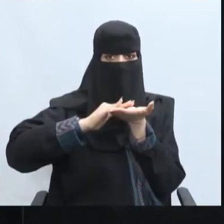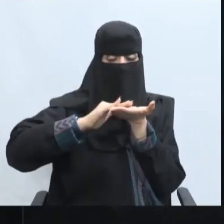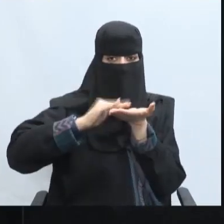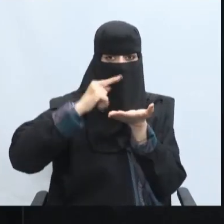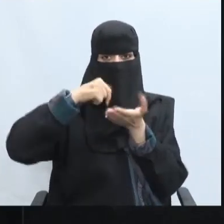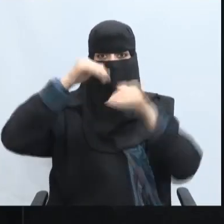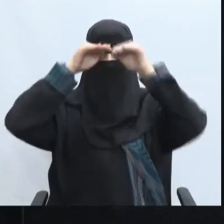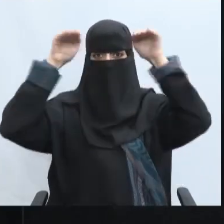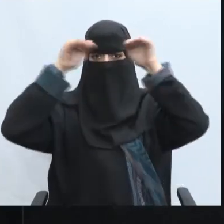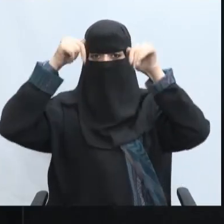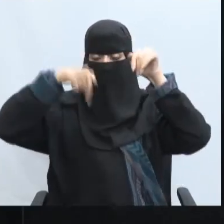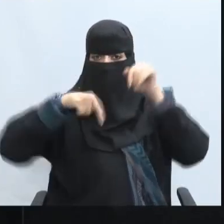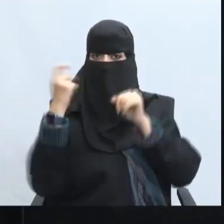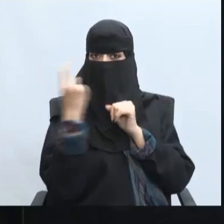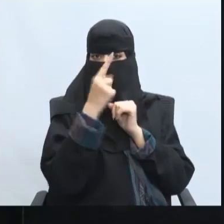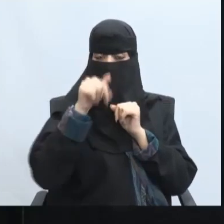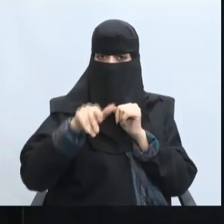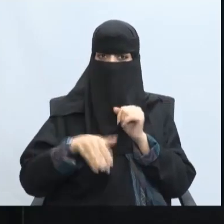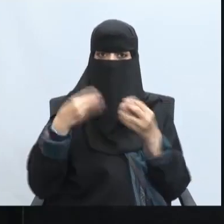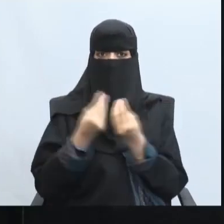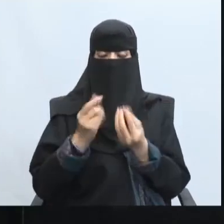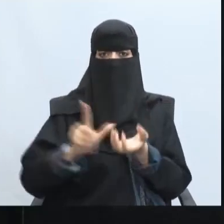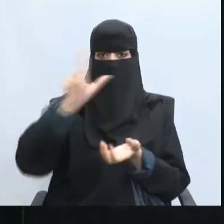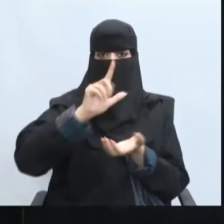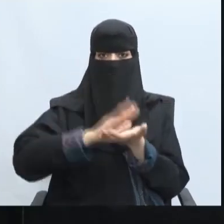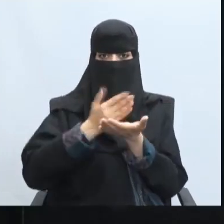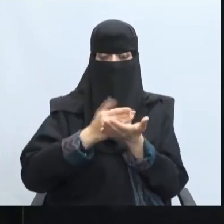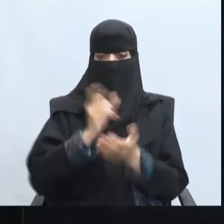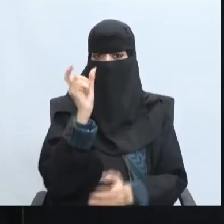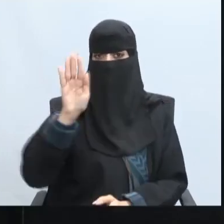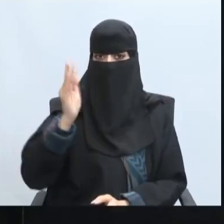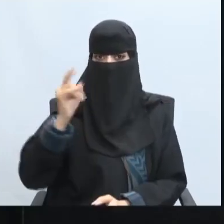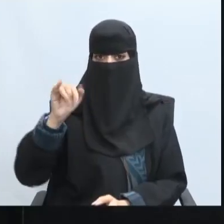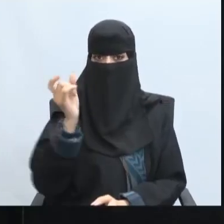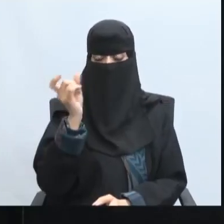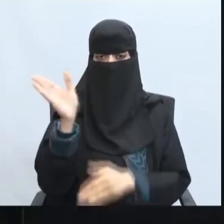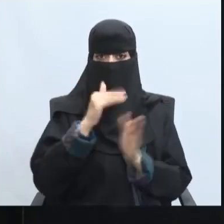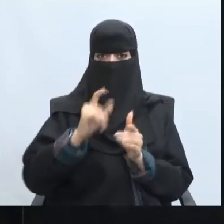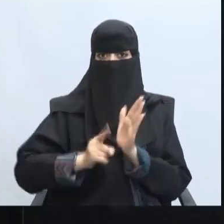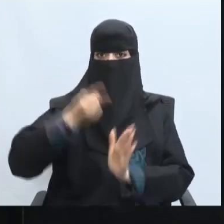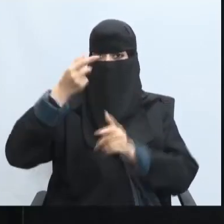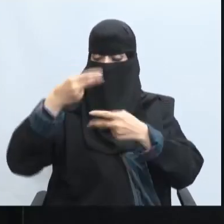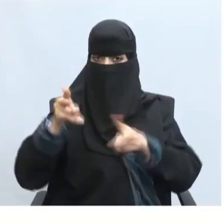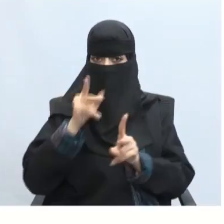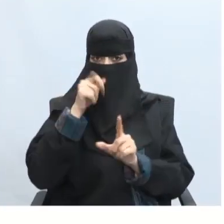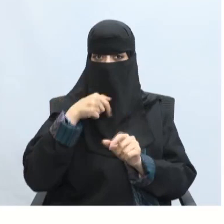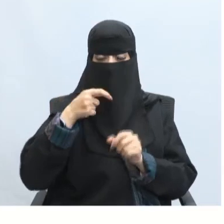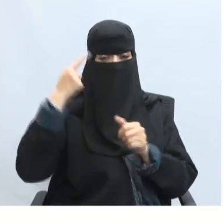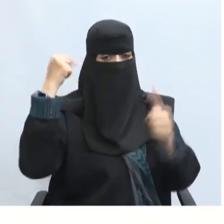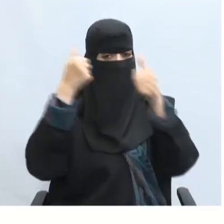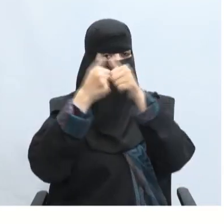واحد معنا في هذا اليوم في لغه الاشاره الاستاذه نسرين النصار في البدايه اعزائي الطلبه دعونا